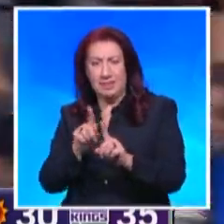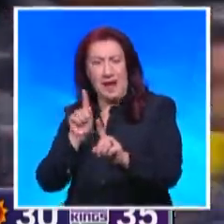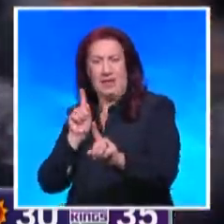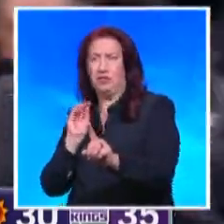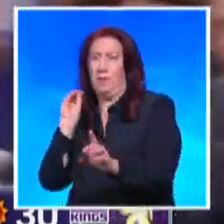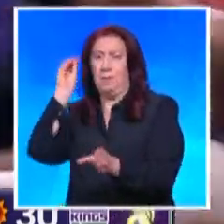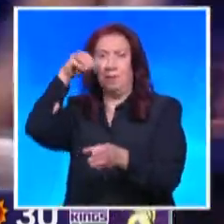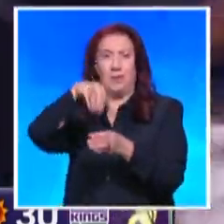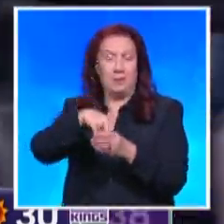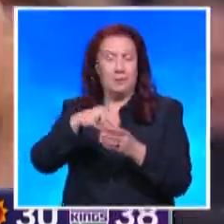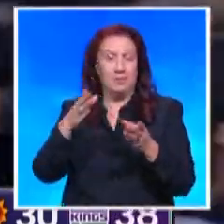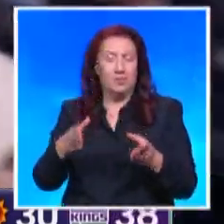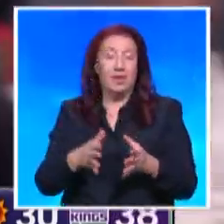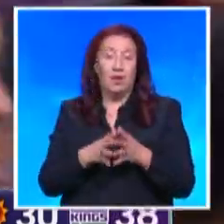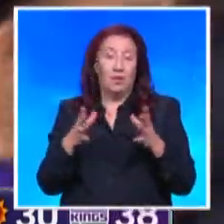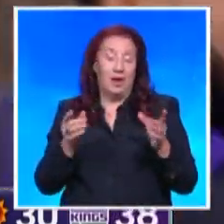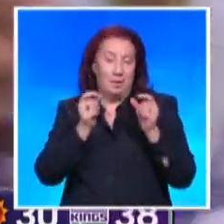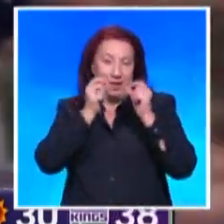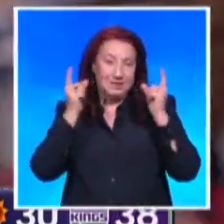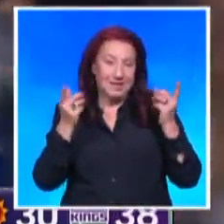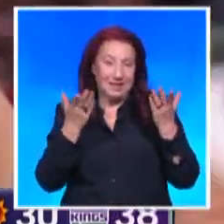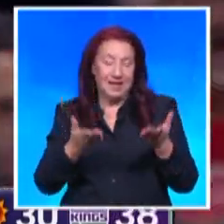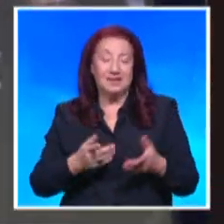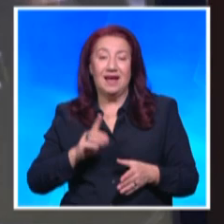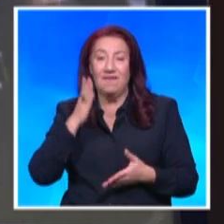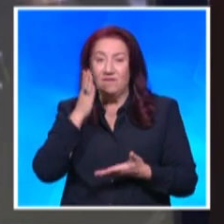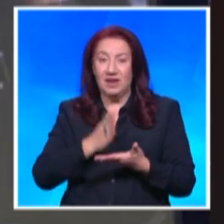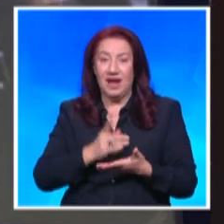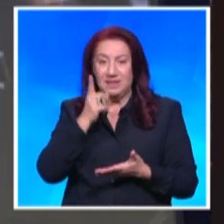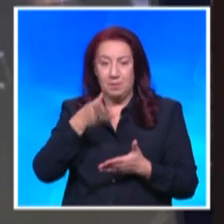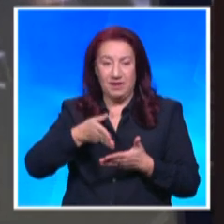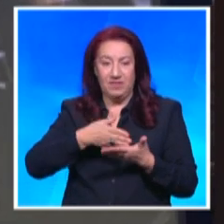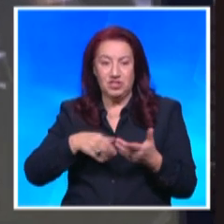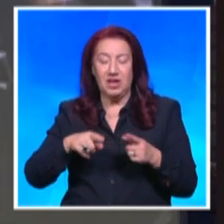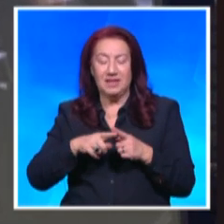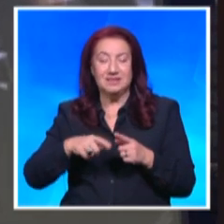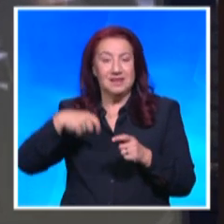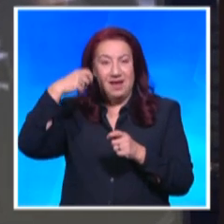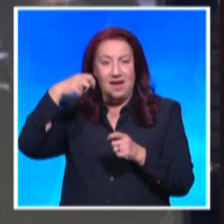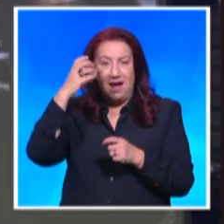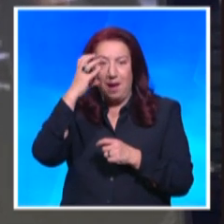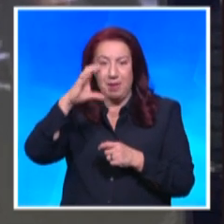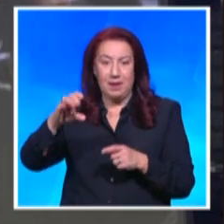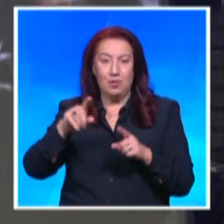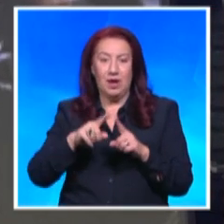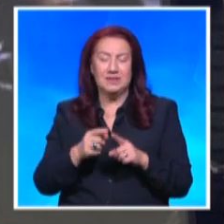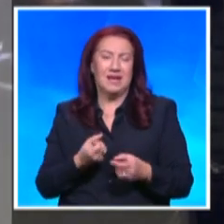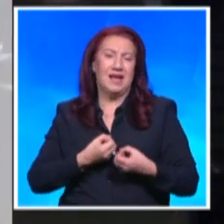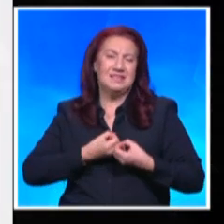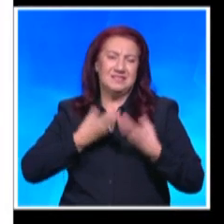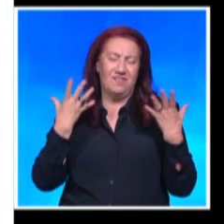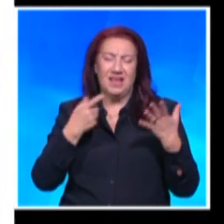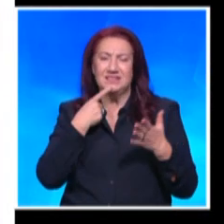матч. Най-голямата изненада за Саша дойде в края на първата част, когато камерите в залата показаха звездата на Реал Мадрид